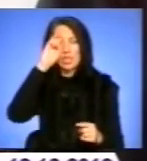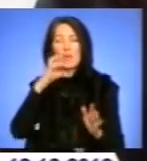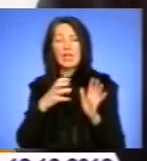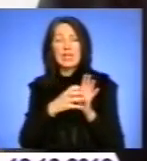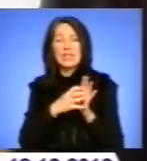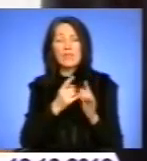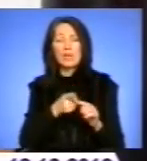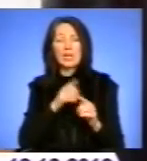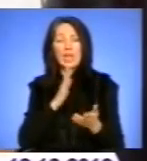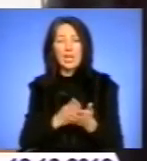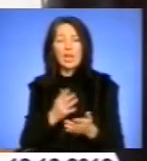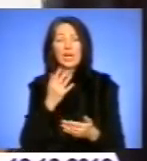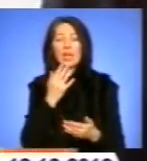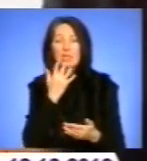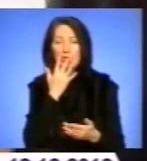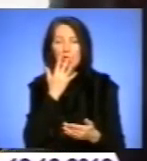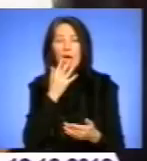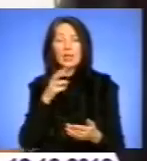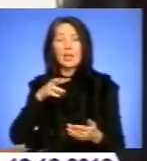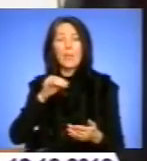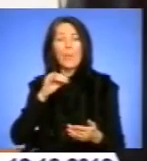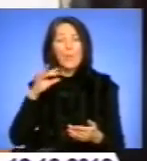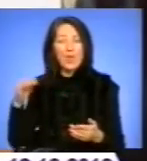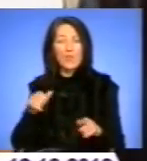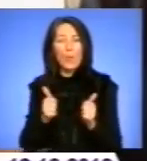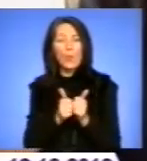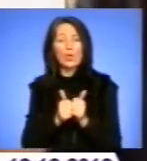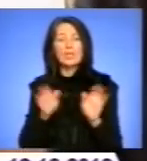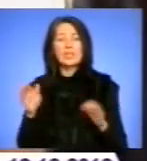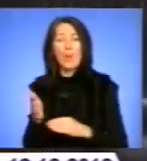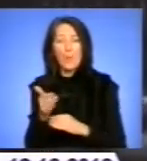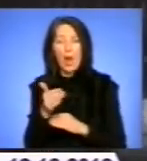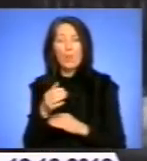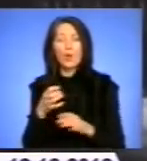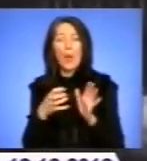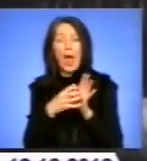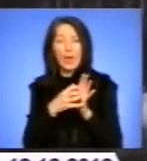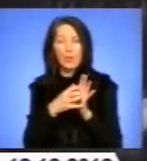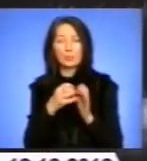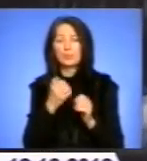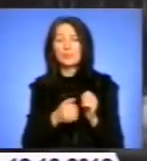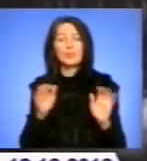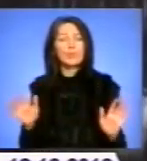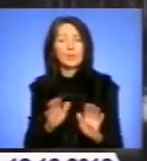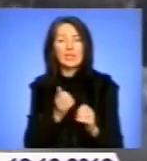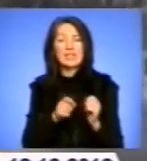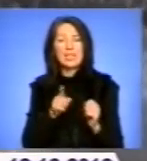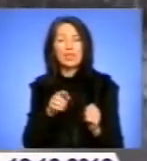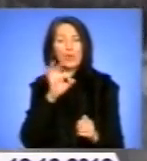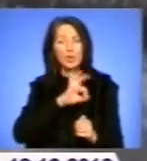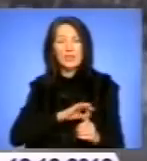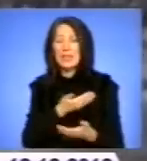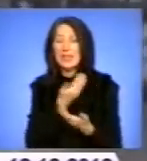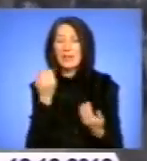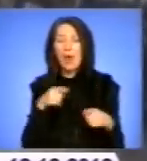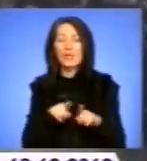своєрідним національним міфом поряд із прапором і гербом. Жоден гімн серед тих, що використовувався, не мав